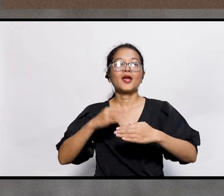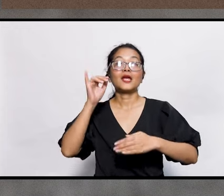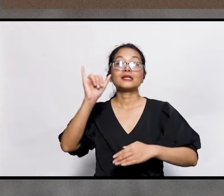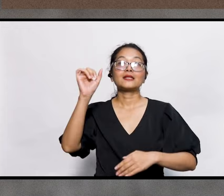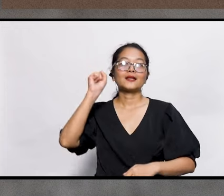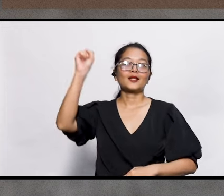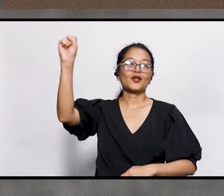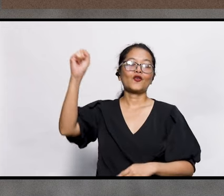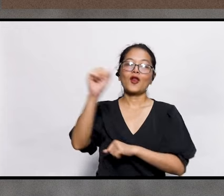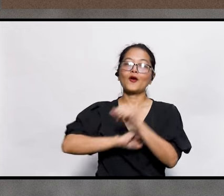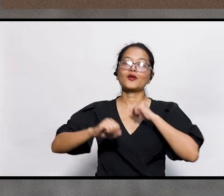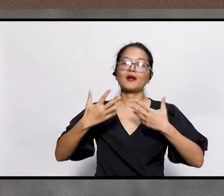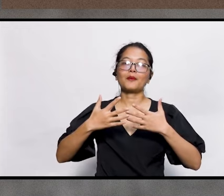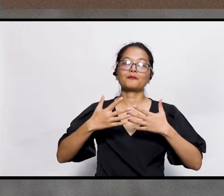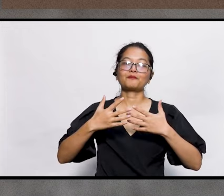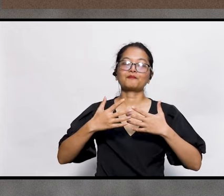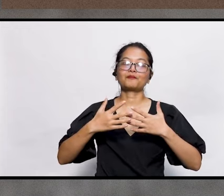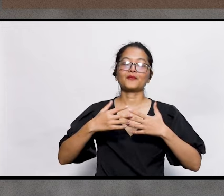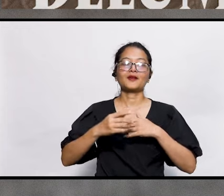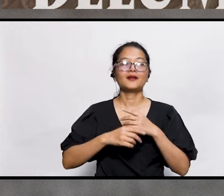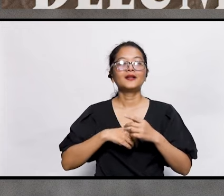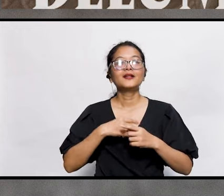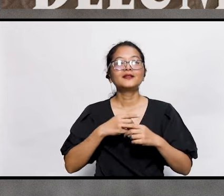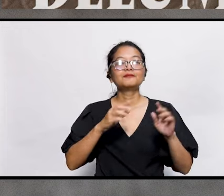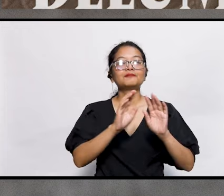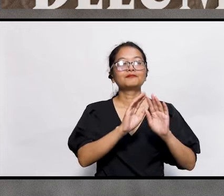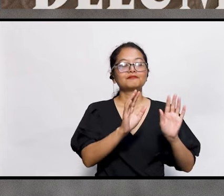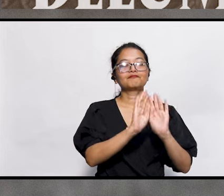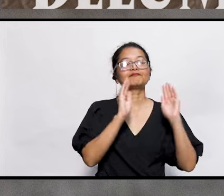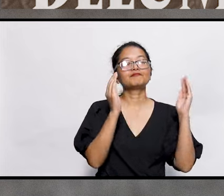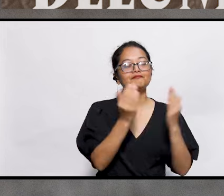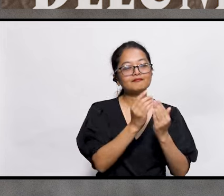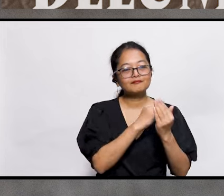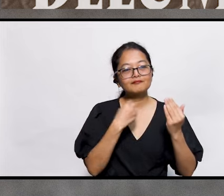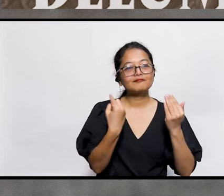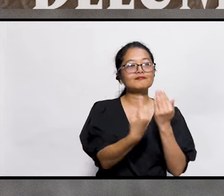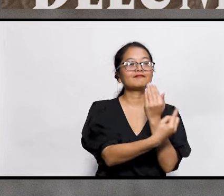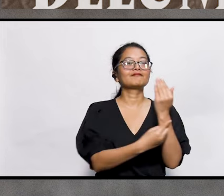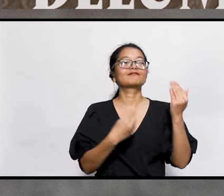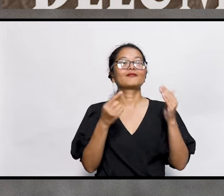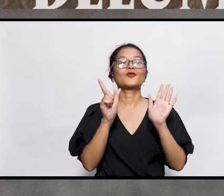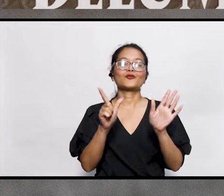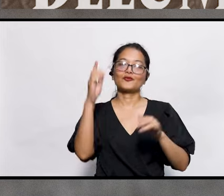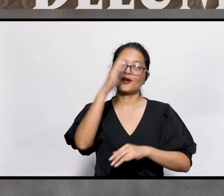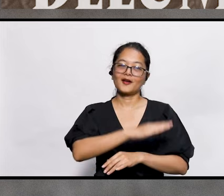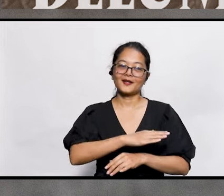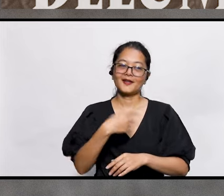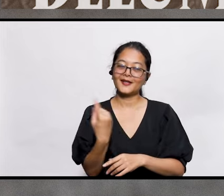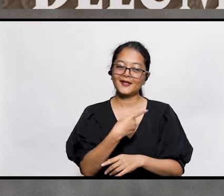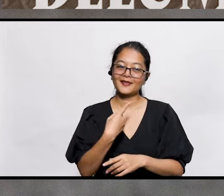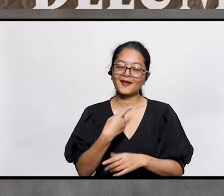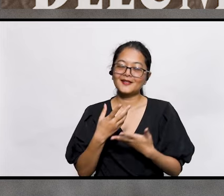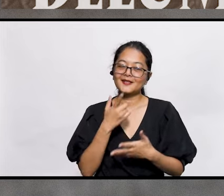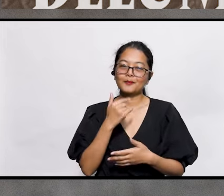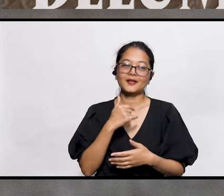perijungnya itu tapi perjalanannya itu membuat kita dichallenge mau enggak kita berjalan maju Mi